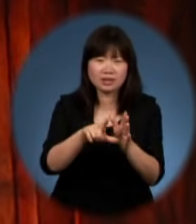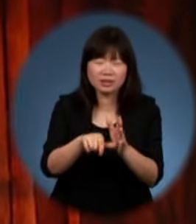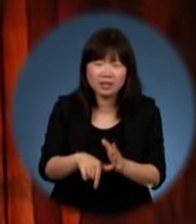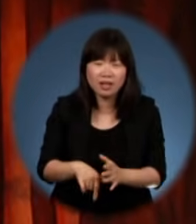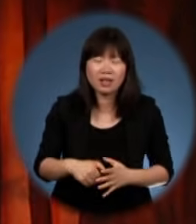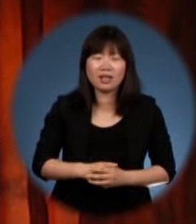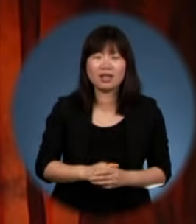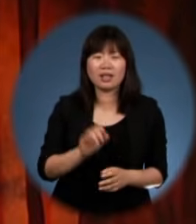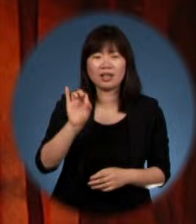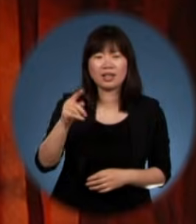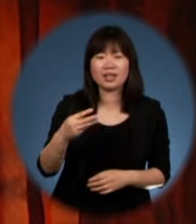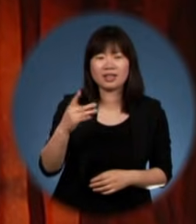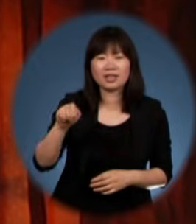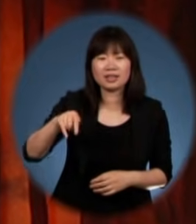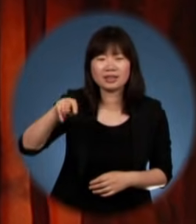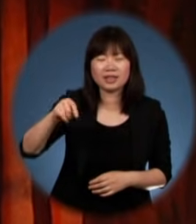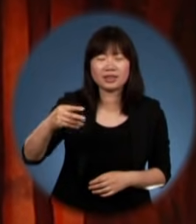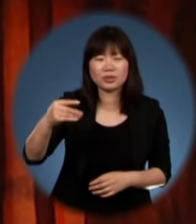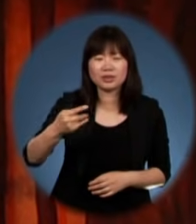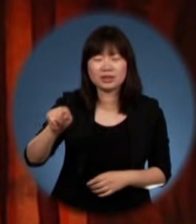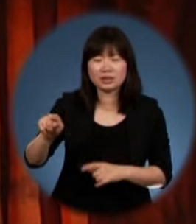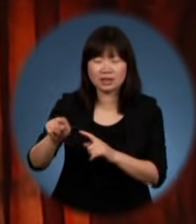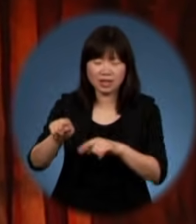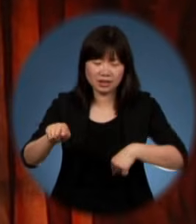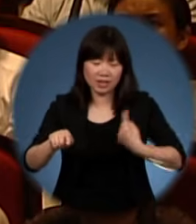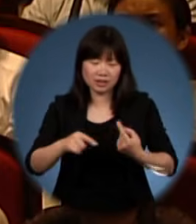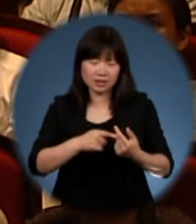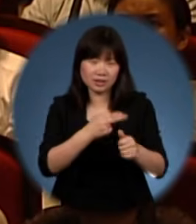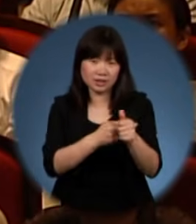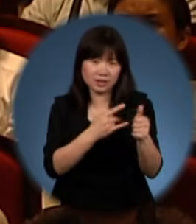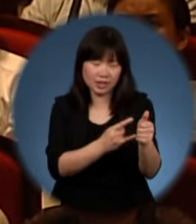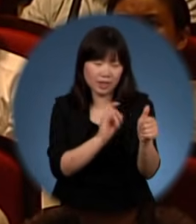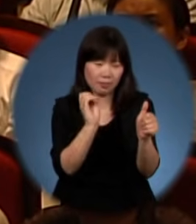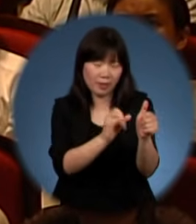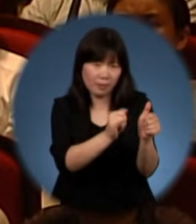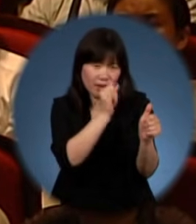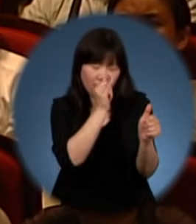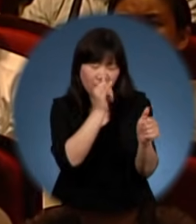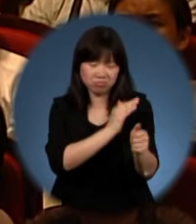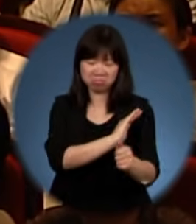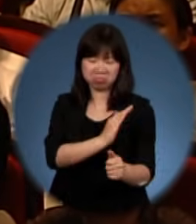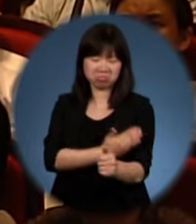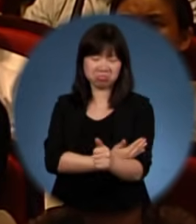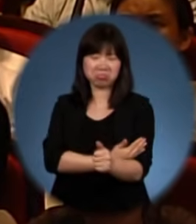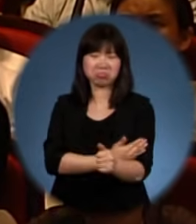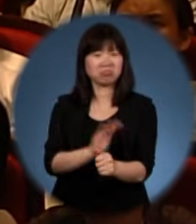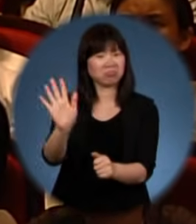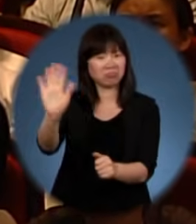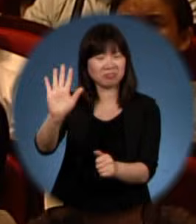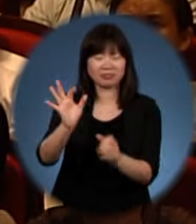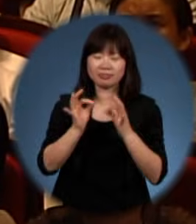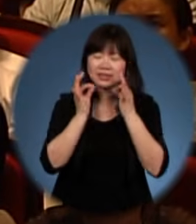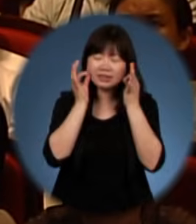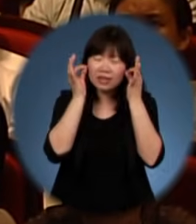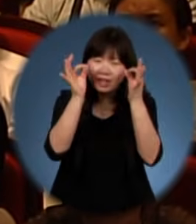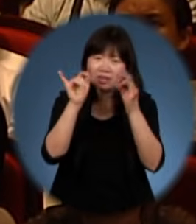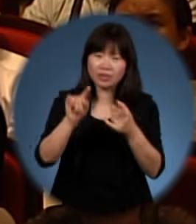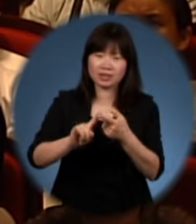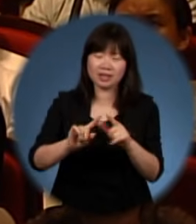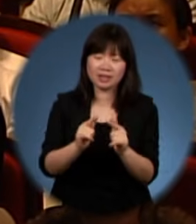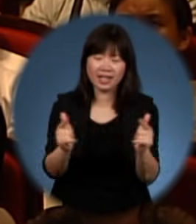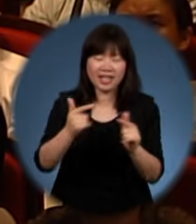2rs 토스가 자기 스승인 아리스토텔레스에게 이렇게 약해 보다 저는 권력보다 는 최선의 그 뜰에 관한